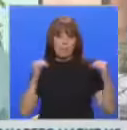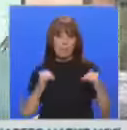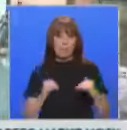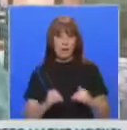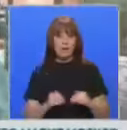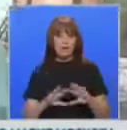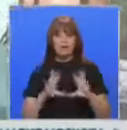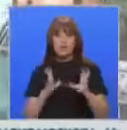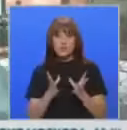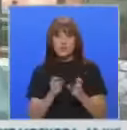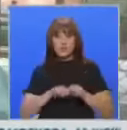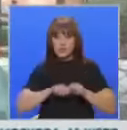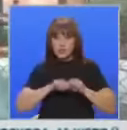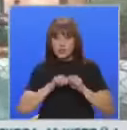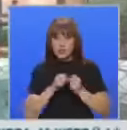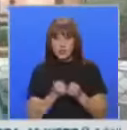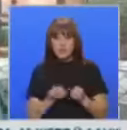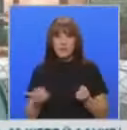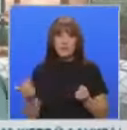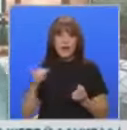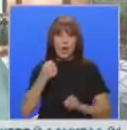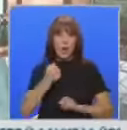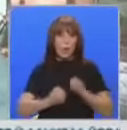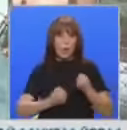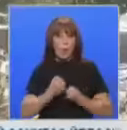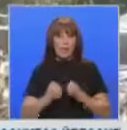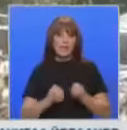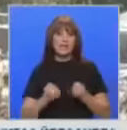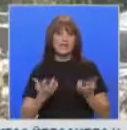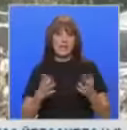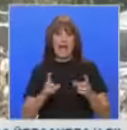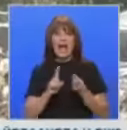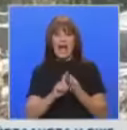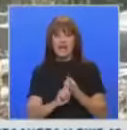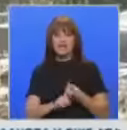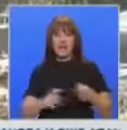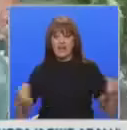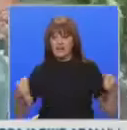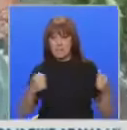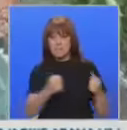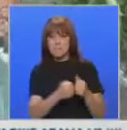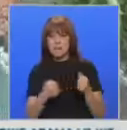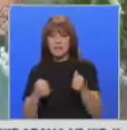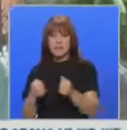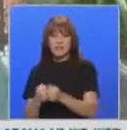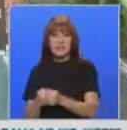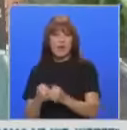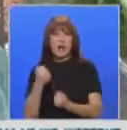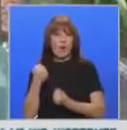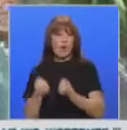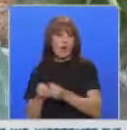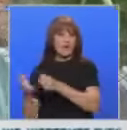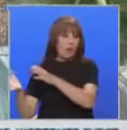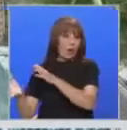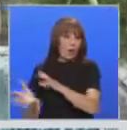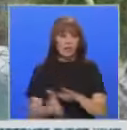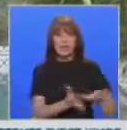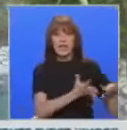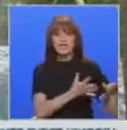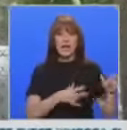се счупи просто, от всякъде идваха коли, тук каравани, всичко се блъскаше, пропадна колата и замина. Днес я обикаляхме,